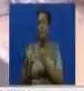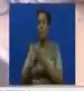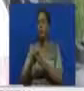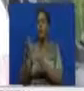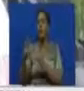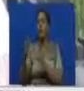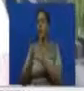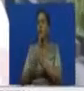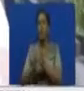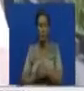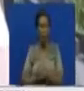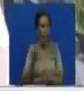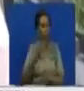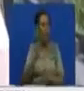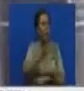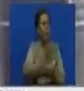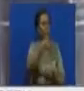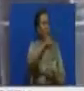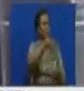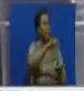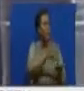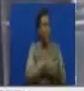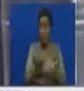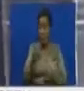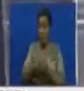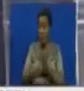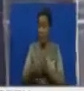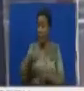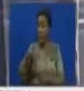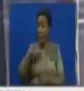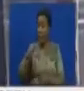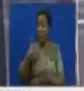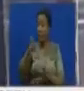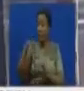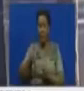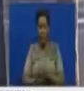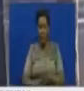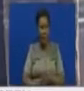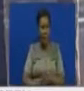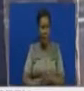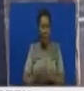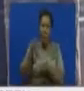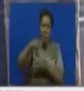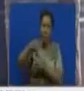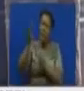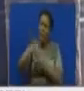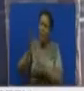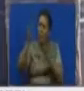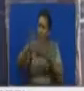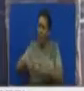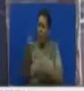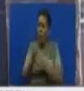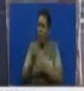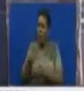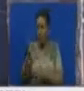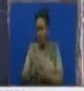mjini kwa sababu ya bei. Inaisha usiku, kazi yenyewe bado. Kwa hiyo unakuta yani mteja labda alikuwa na safari ya